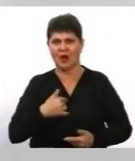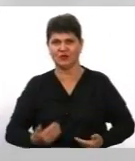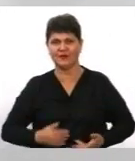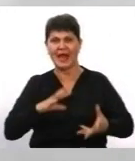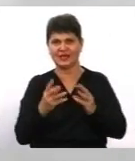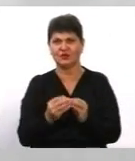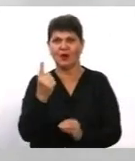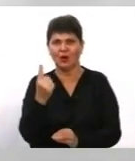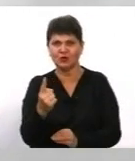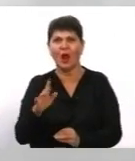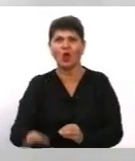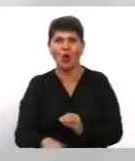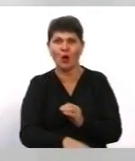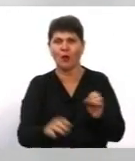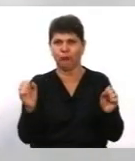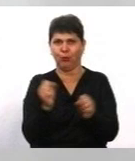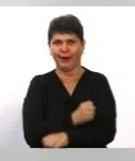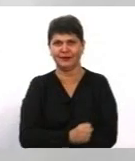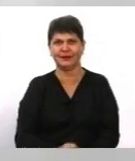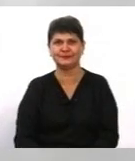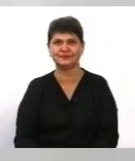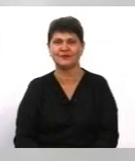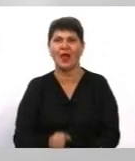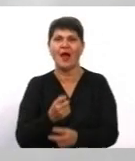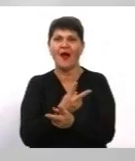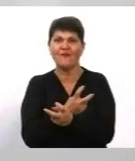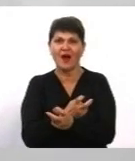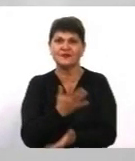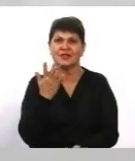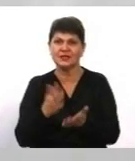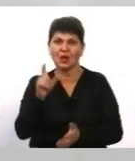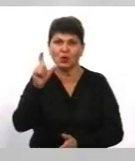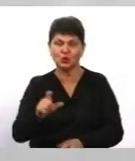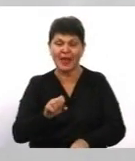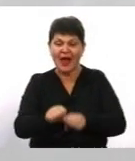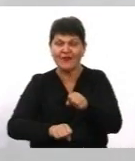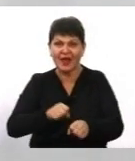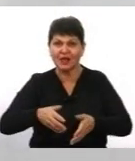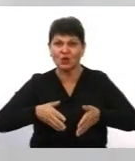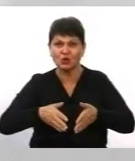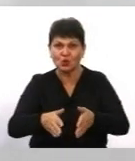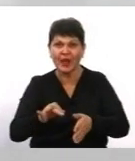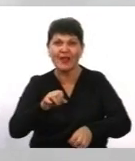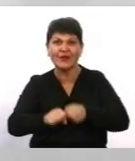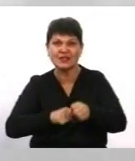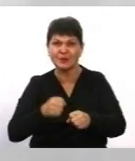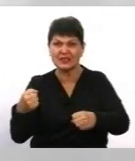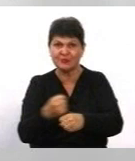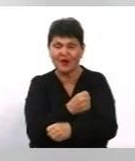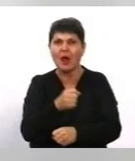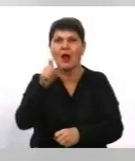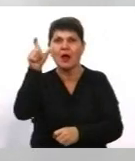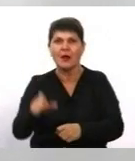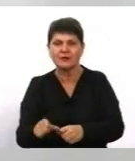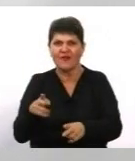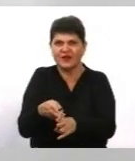– знову побиті ноги. У Австрії, якщо людина йде по велодоріжці і її збиває велосипедист, пішохід повністю